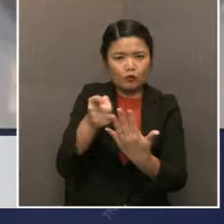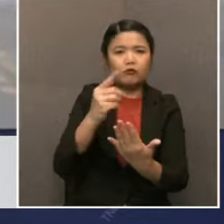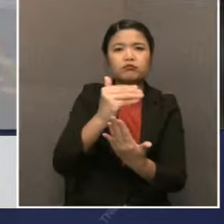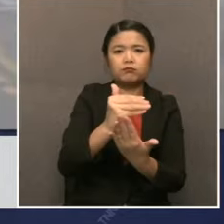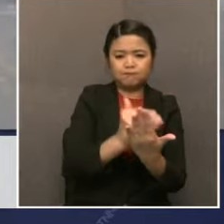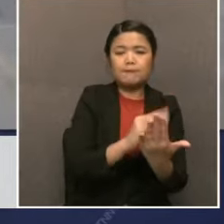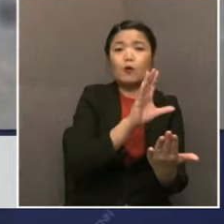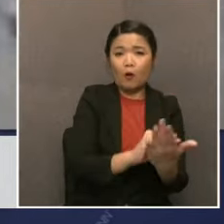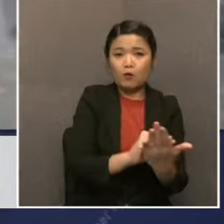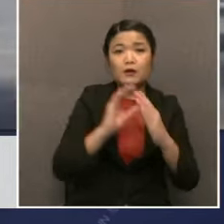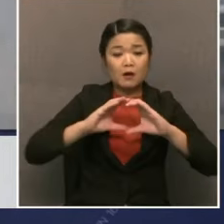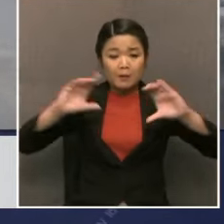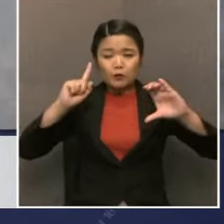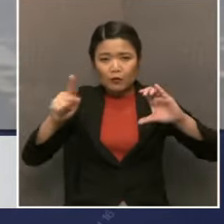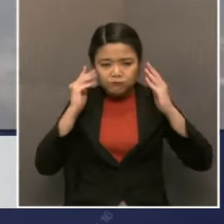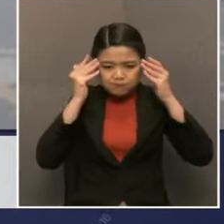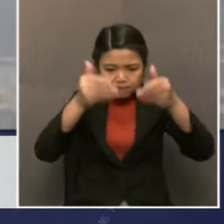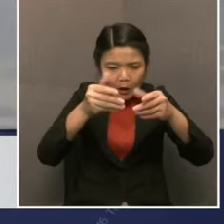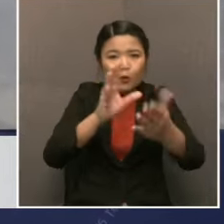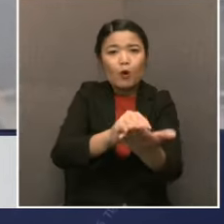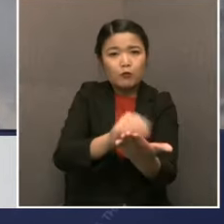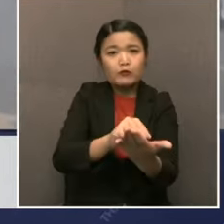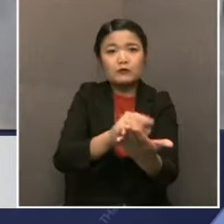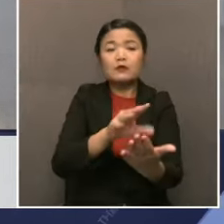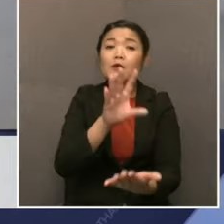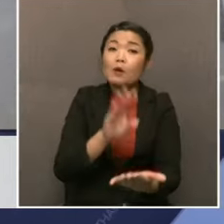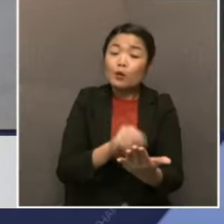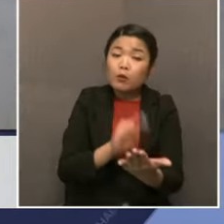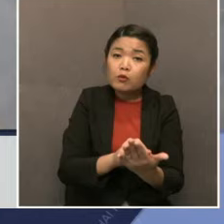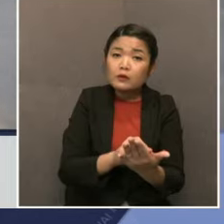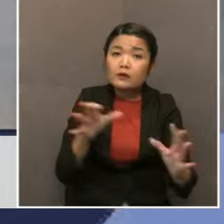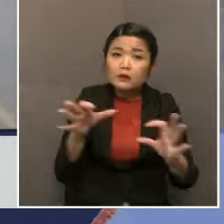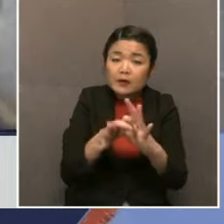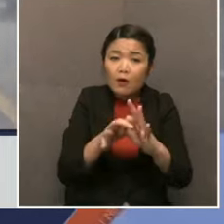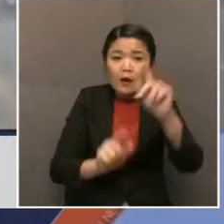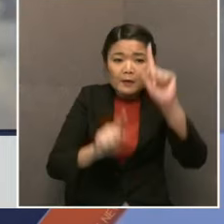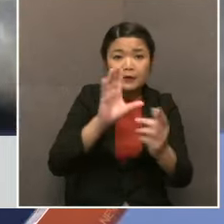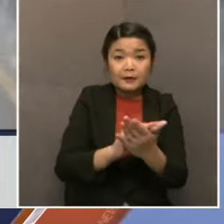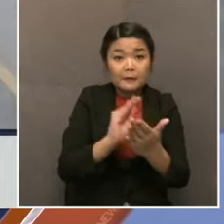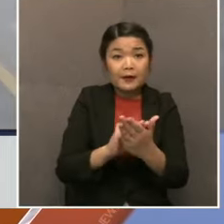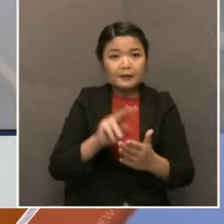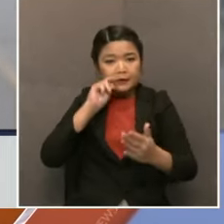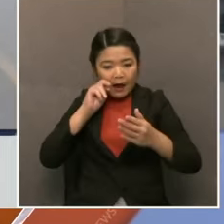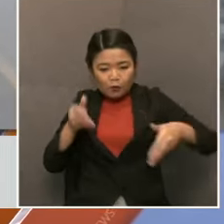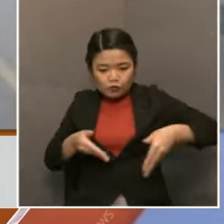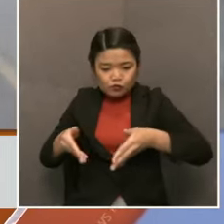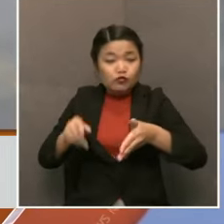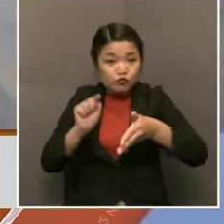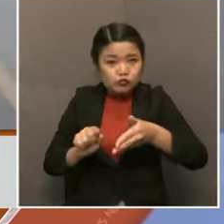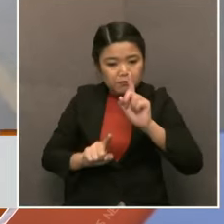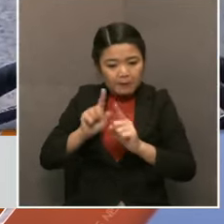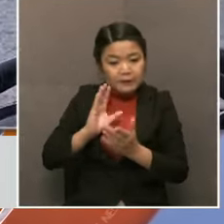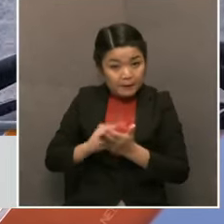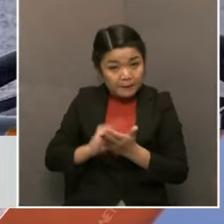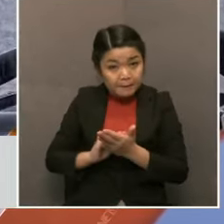ทางพักละต้องมาให้ความสำคญกข้อมูลไม่วจะเป็ข้อมูลตัวการตดวทำผด ที่ตนน้ำในจดี่เราระหดถ้ายไปต